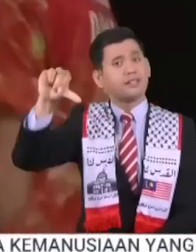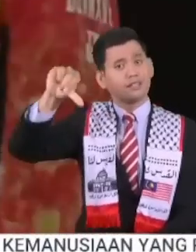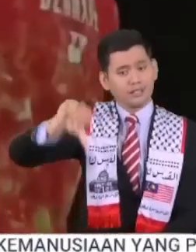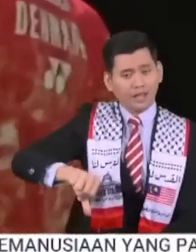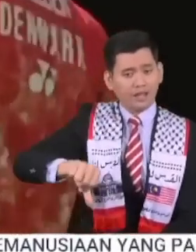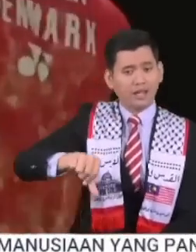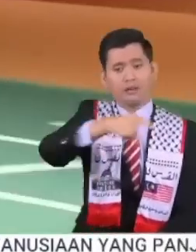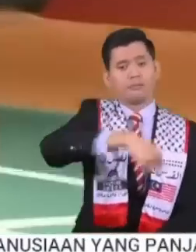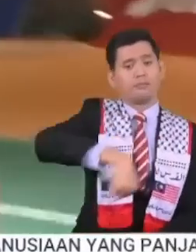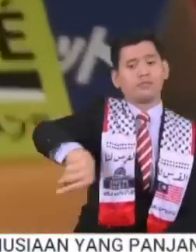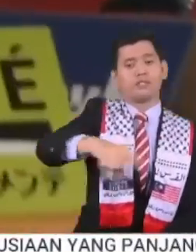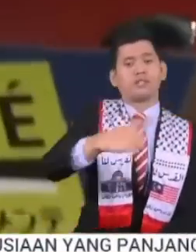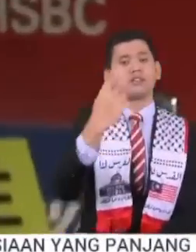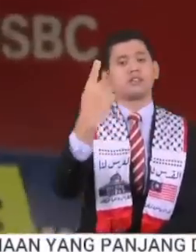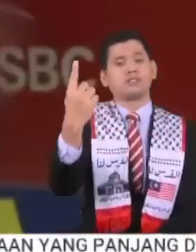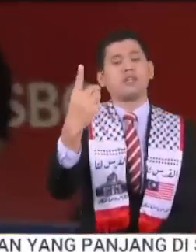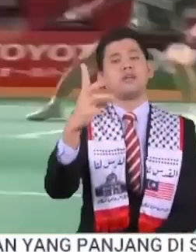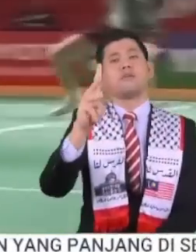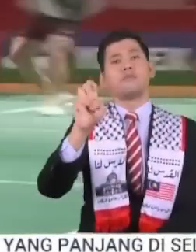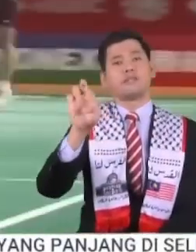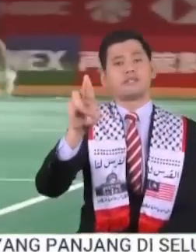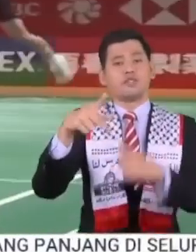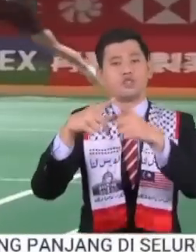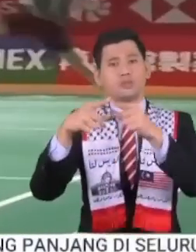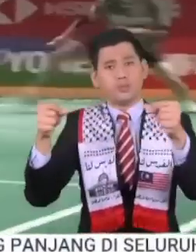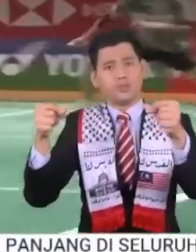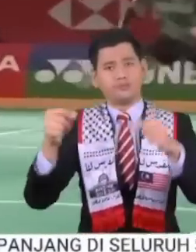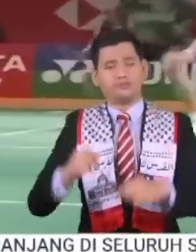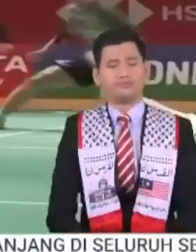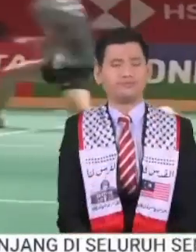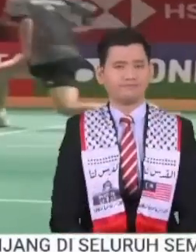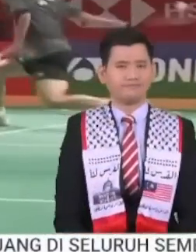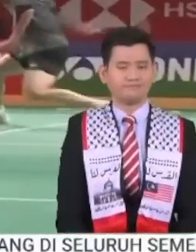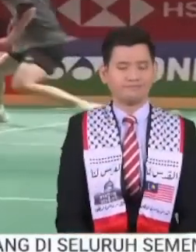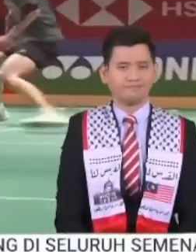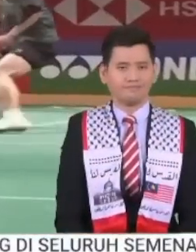pada aksi pusingan pertama Master Jepun.